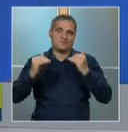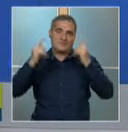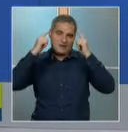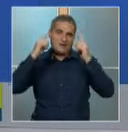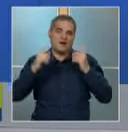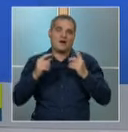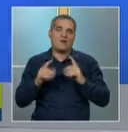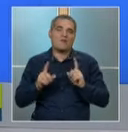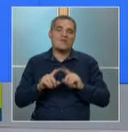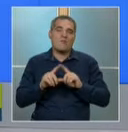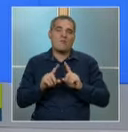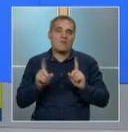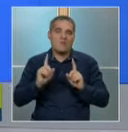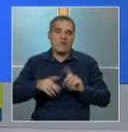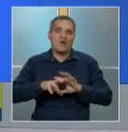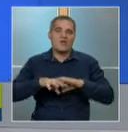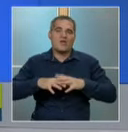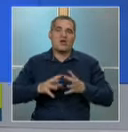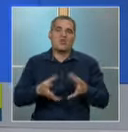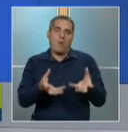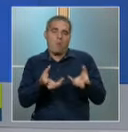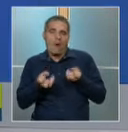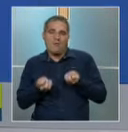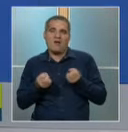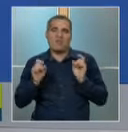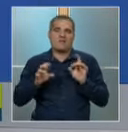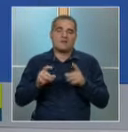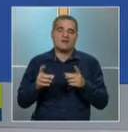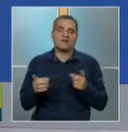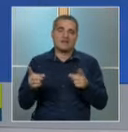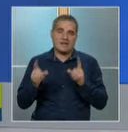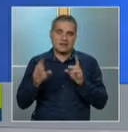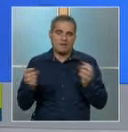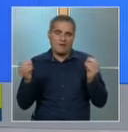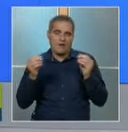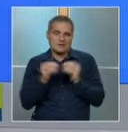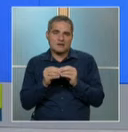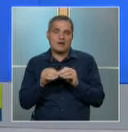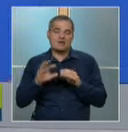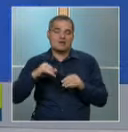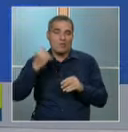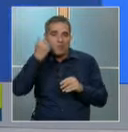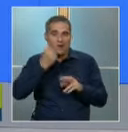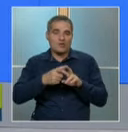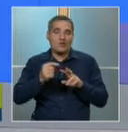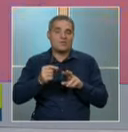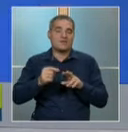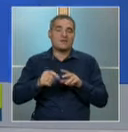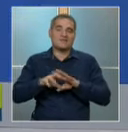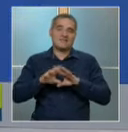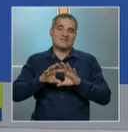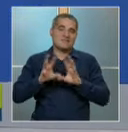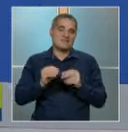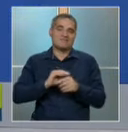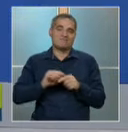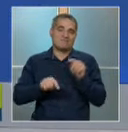доразвити и не могат да попиват толкова повече информация, синтезираната информация ще им бъде полезна на тях. Но изцяло от родителя дали ще